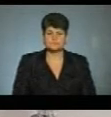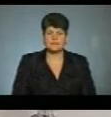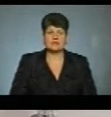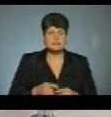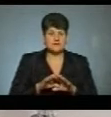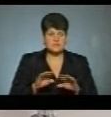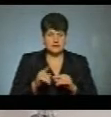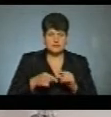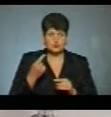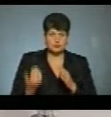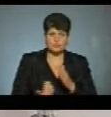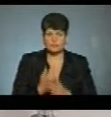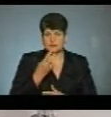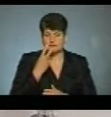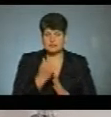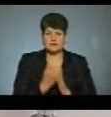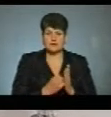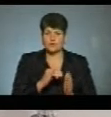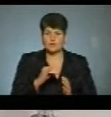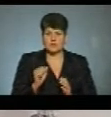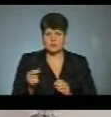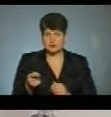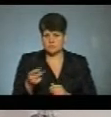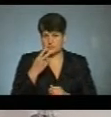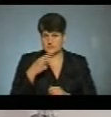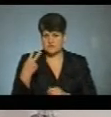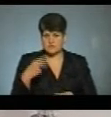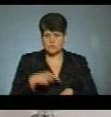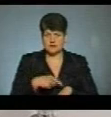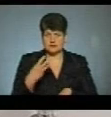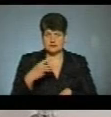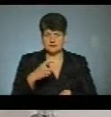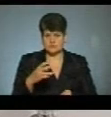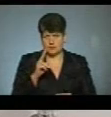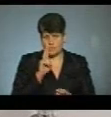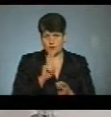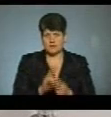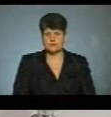цьому у мене все. Наступний випуск новин на телеканалі ЮА Тернопіль. Дивіться о 20:30. Побачимось.